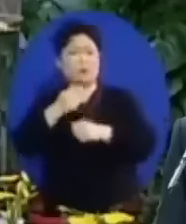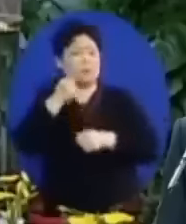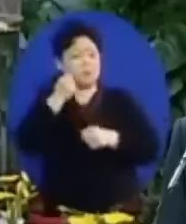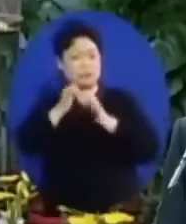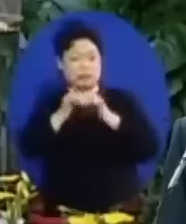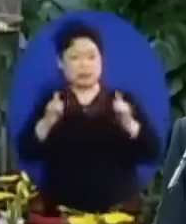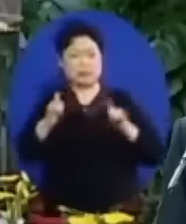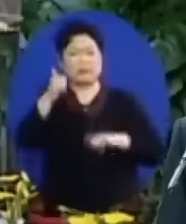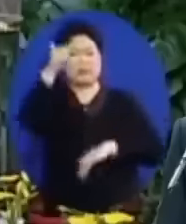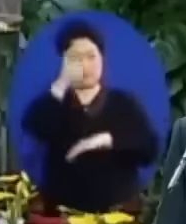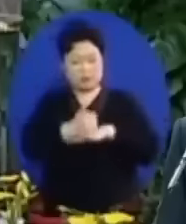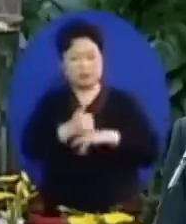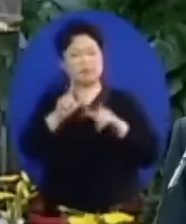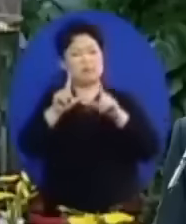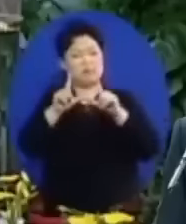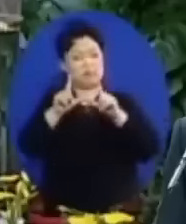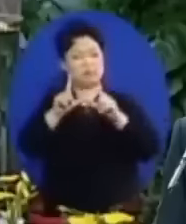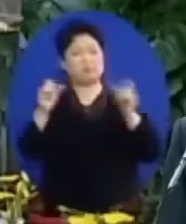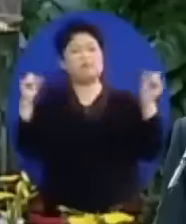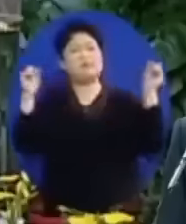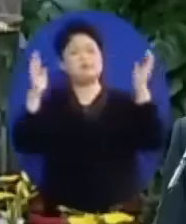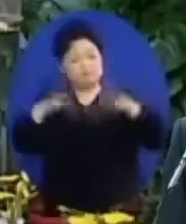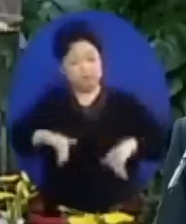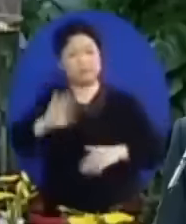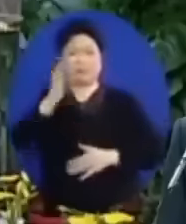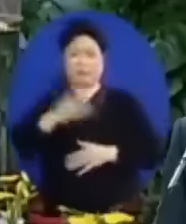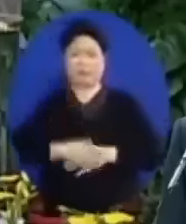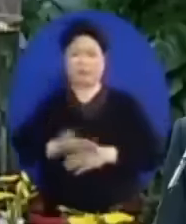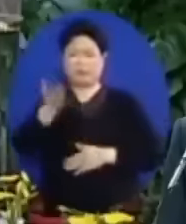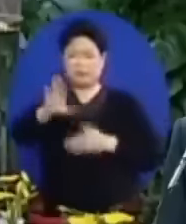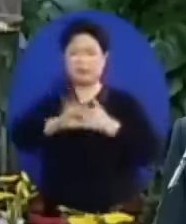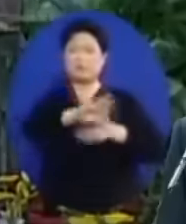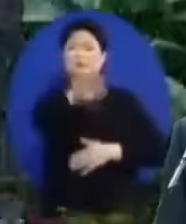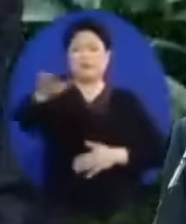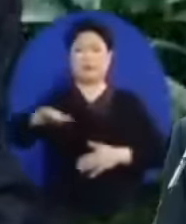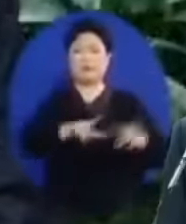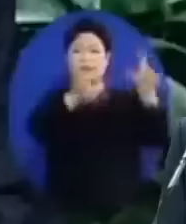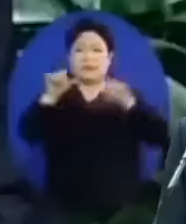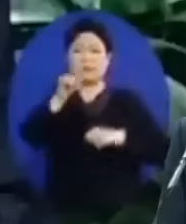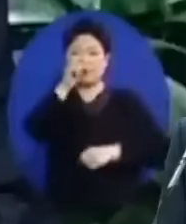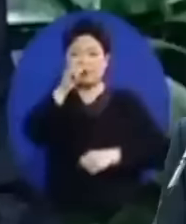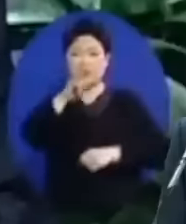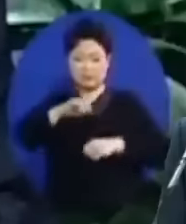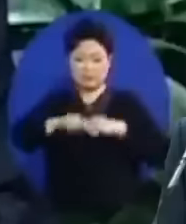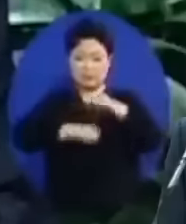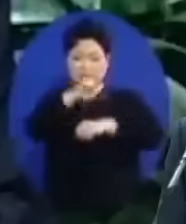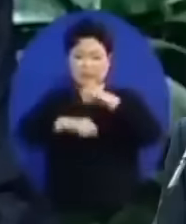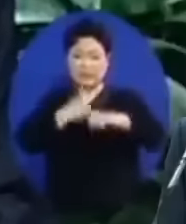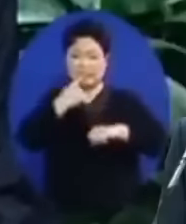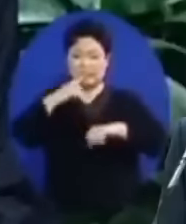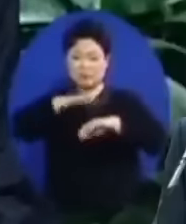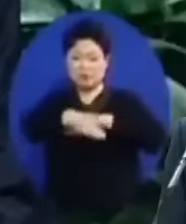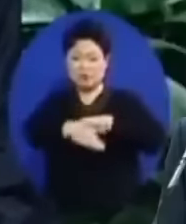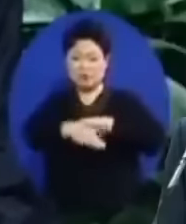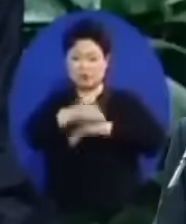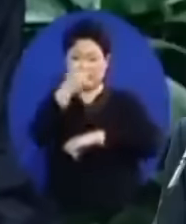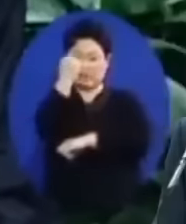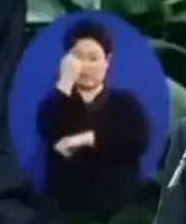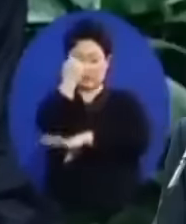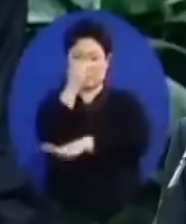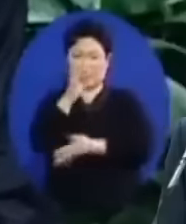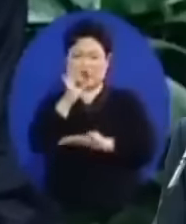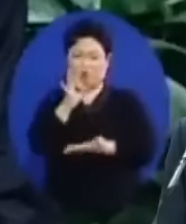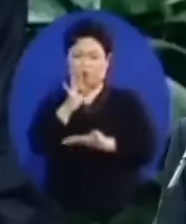만들어 결국 대부분 붕괴되고 마는 것입니다. 그러면 우리가 살고 있는 자유민주주의에 자본주의는